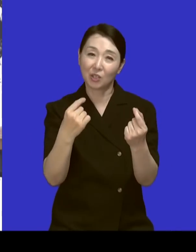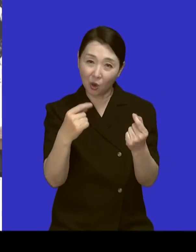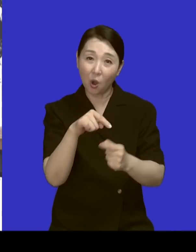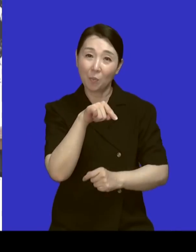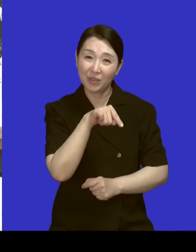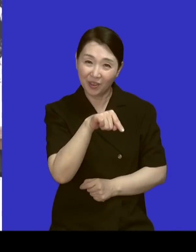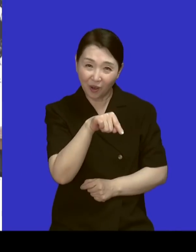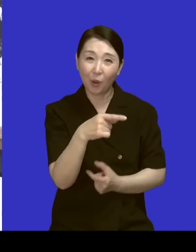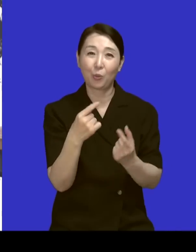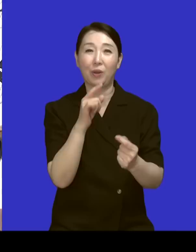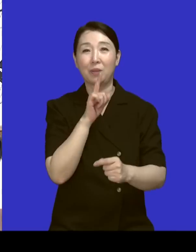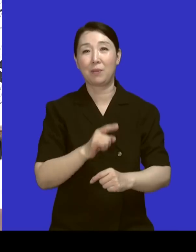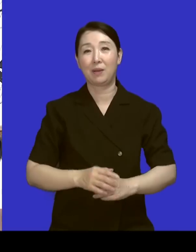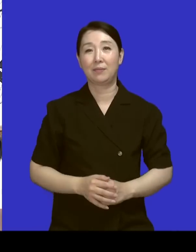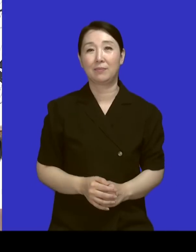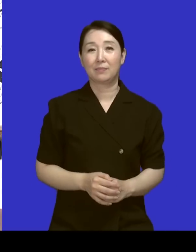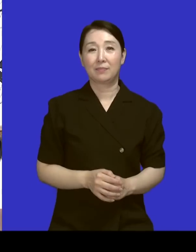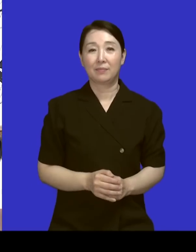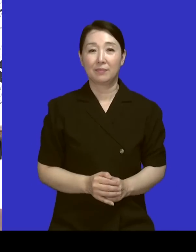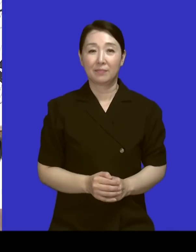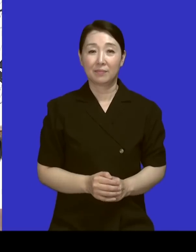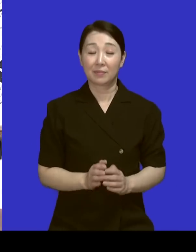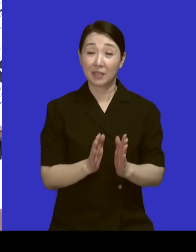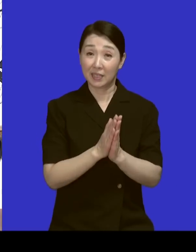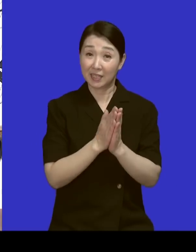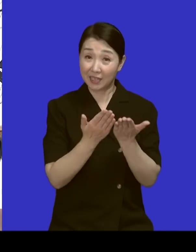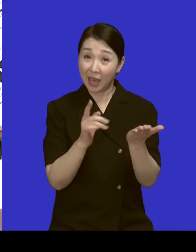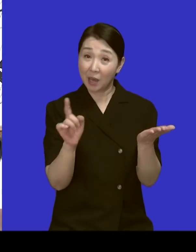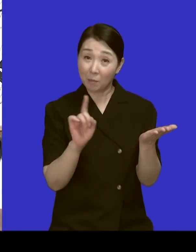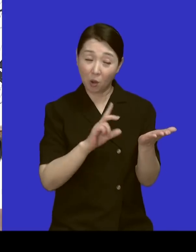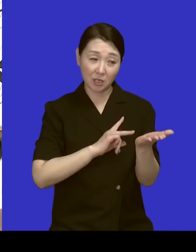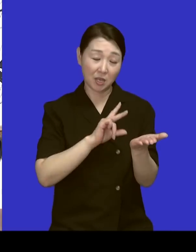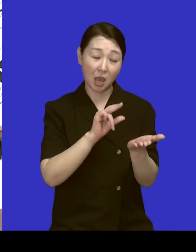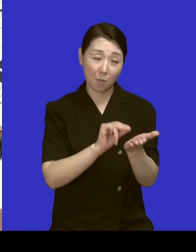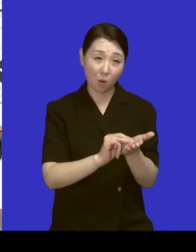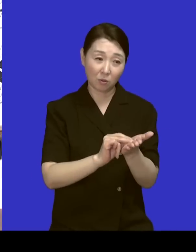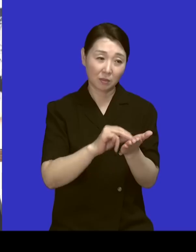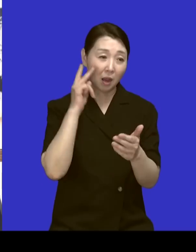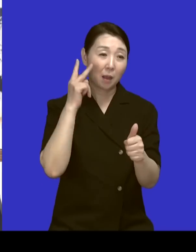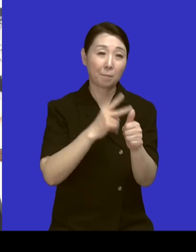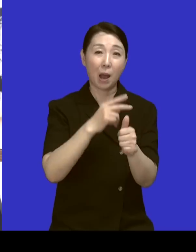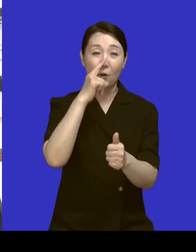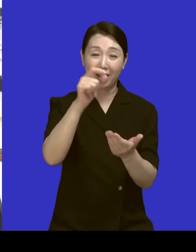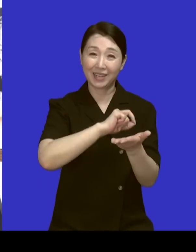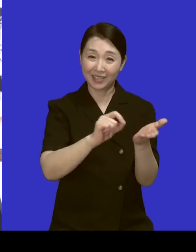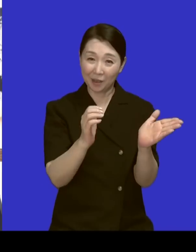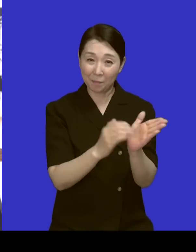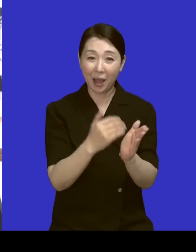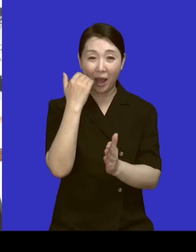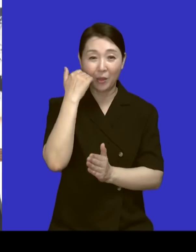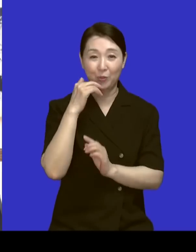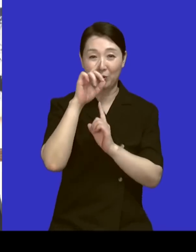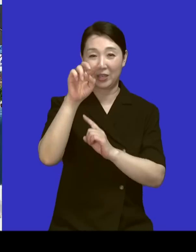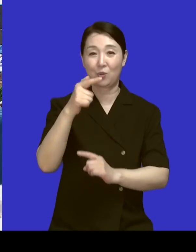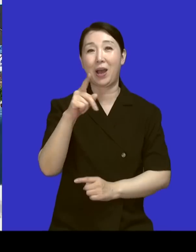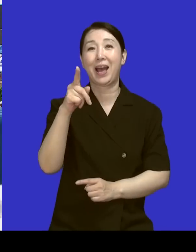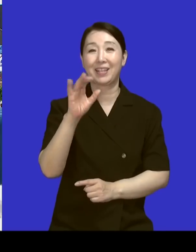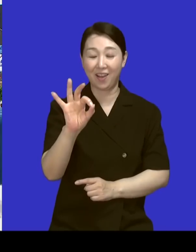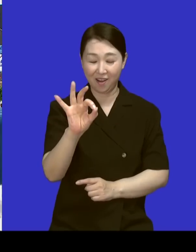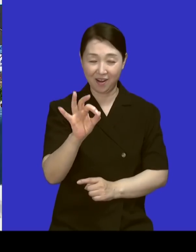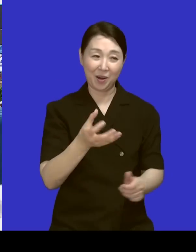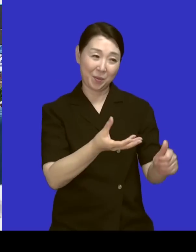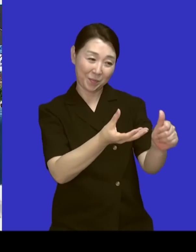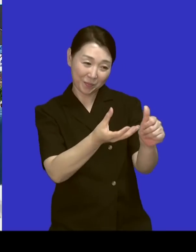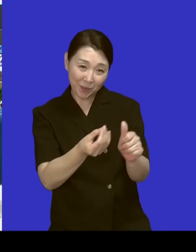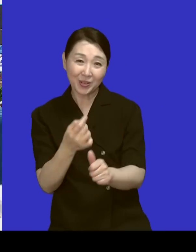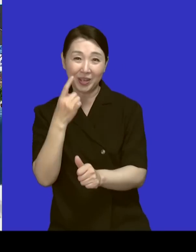그런 거라고 합니다. 예. 그 책 바울의 가시를 쓰신 저자 예. 이권영 작가님 한번 모셔보겠습니다. 어서